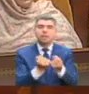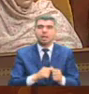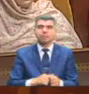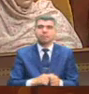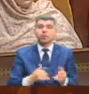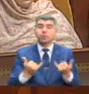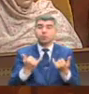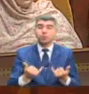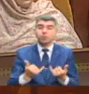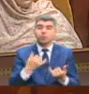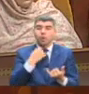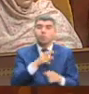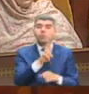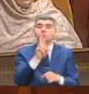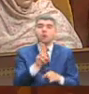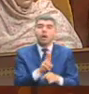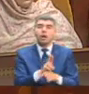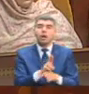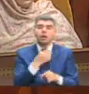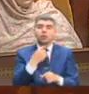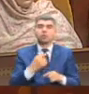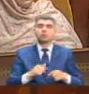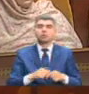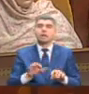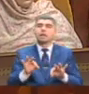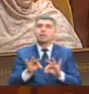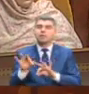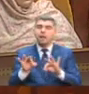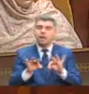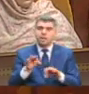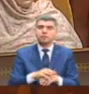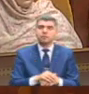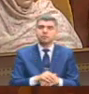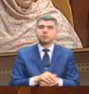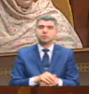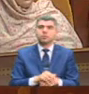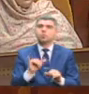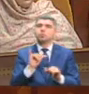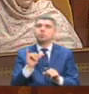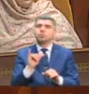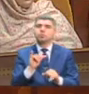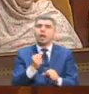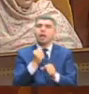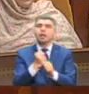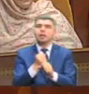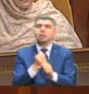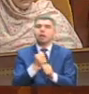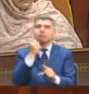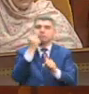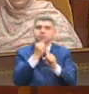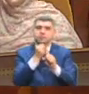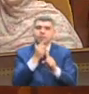اليوم نسأله عن الإجراءات وعن ما تقوم به الحكومة من أجل